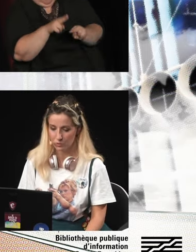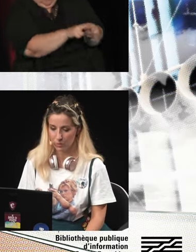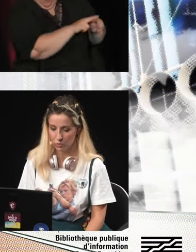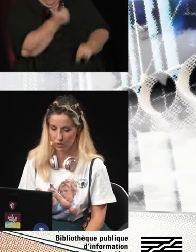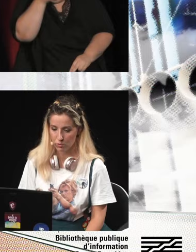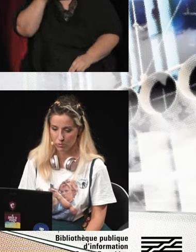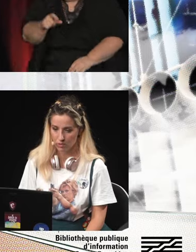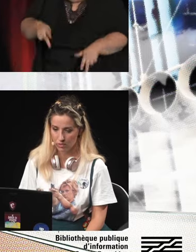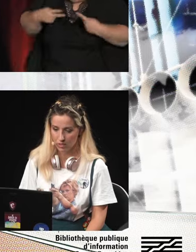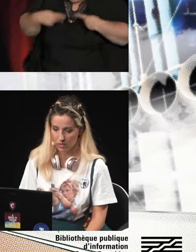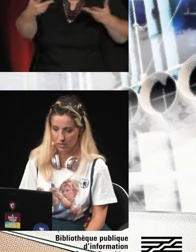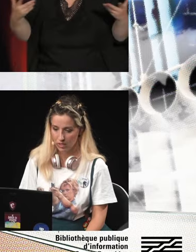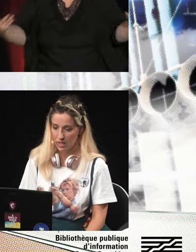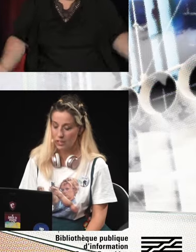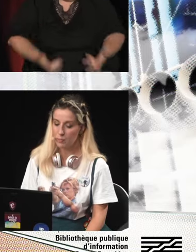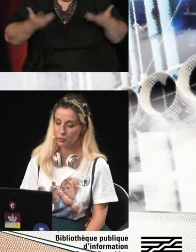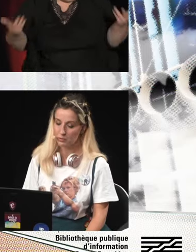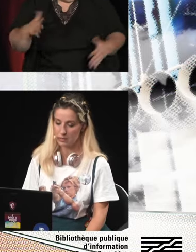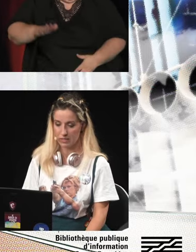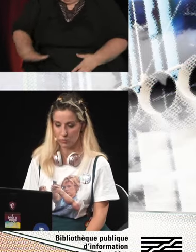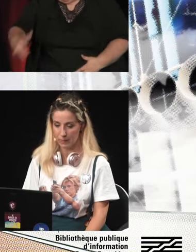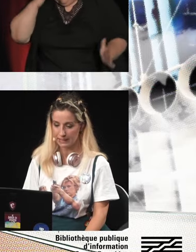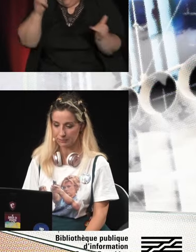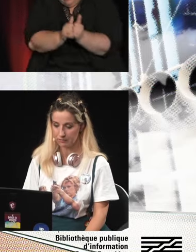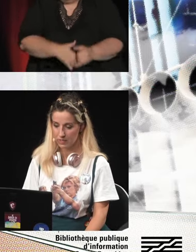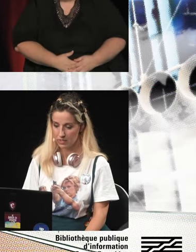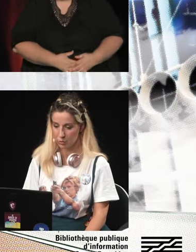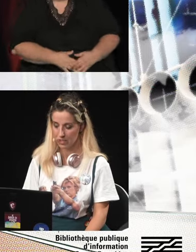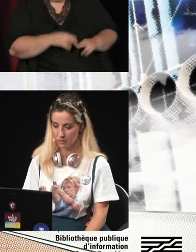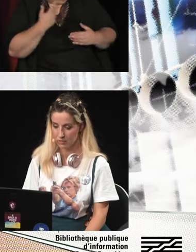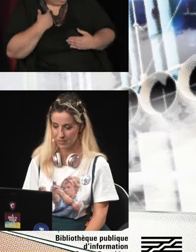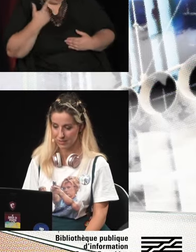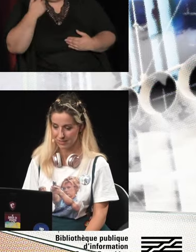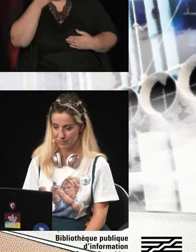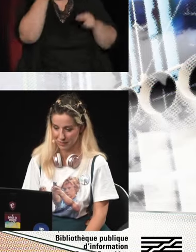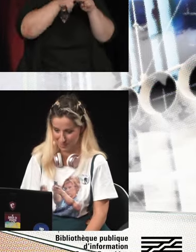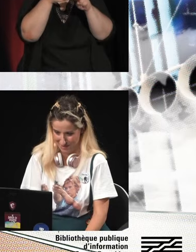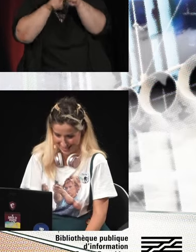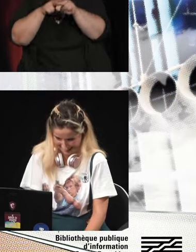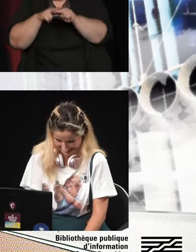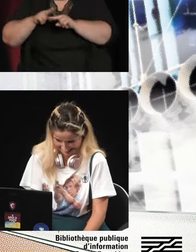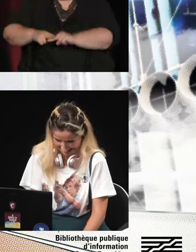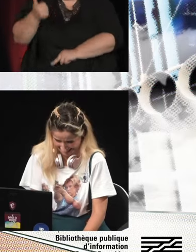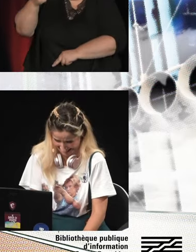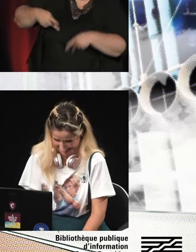on s'attarde pas trop là-dessus. Ah, j'ai plus qu'une vie, bah c'est super. Si on game over, ça va être vraiment super.